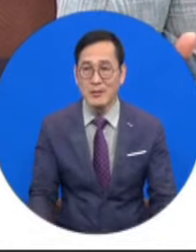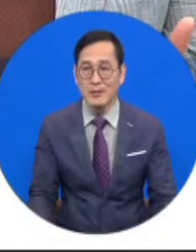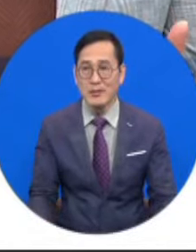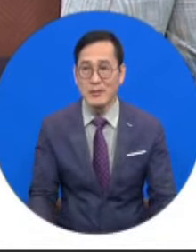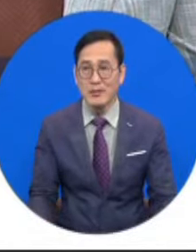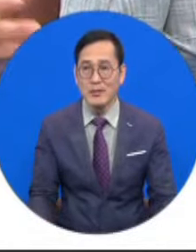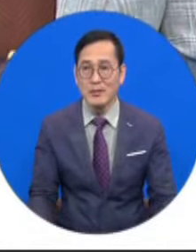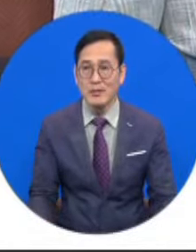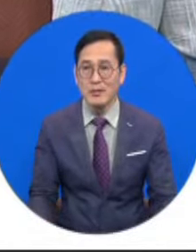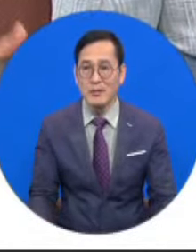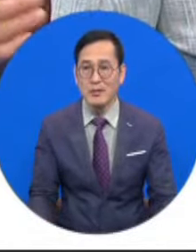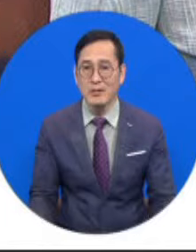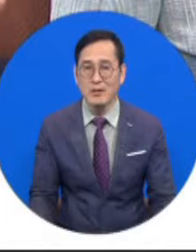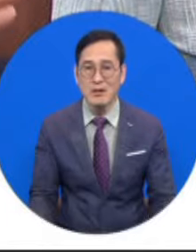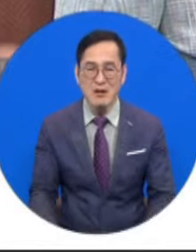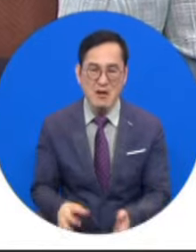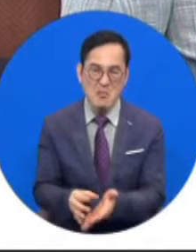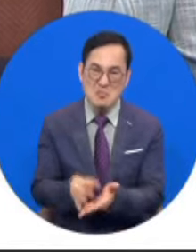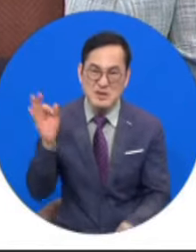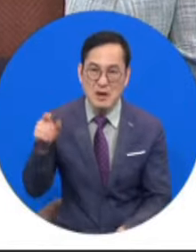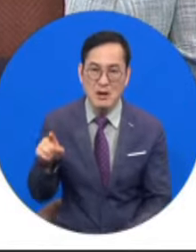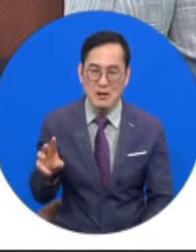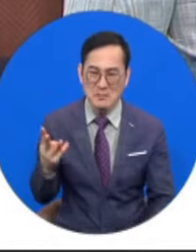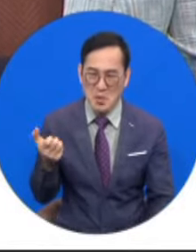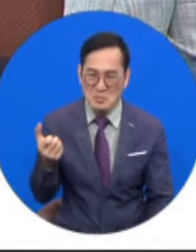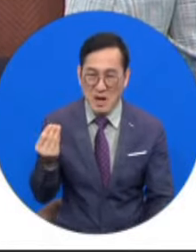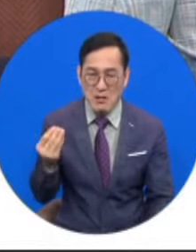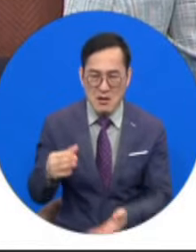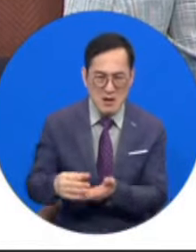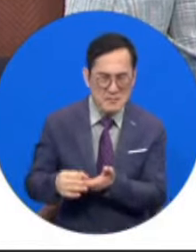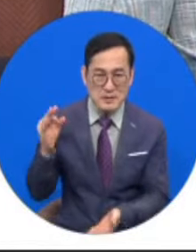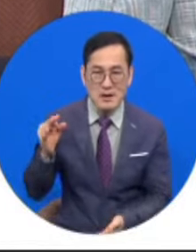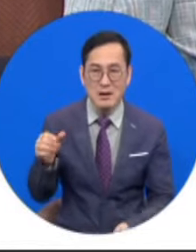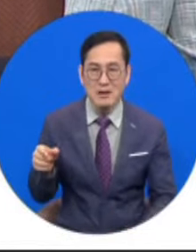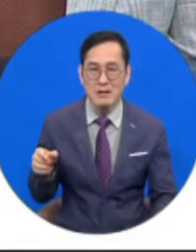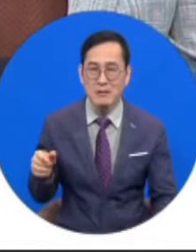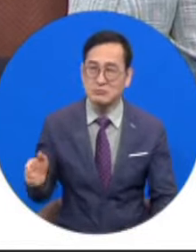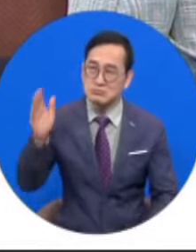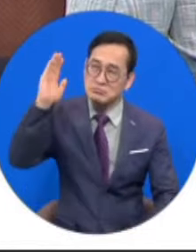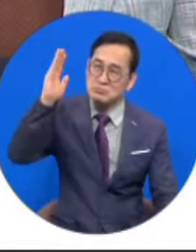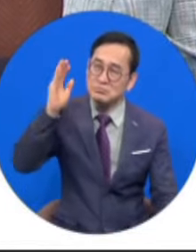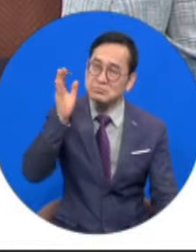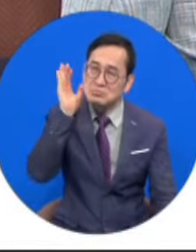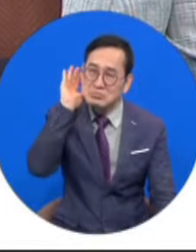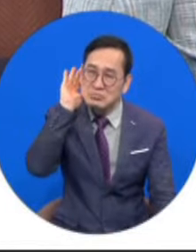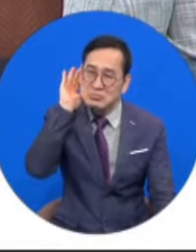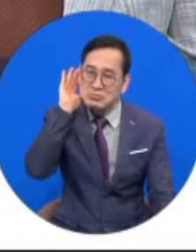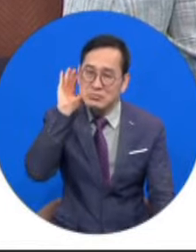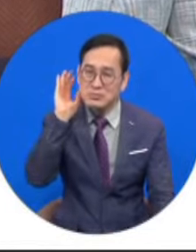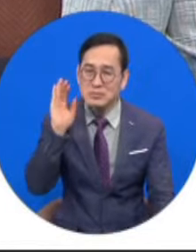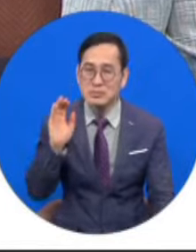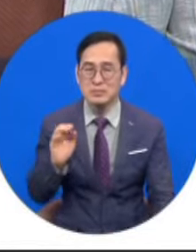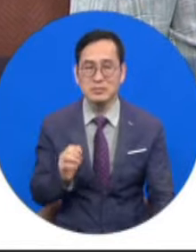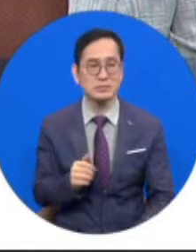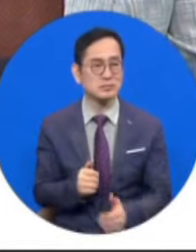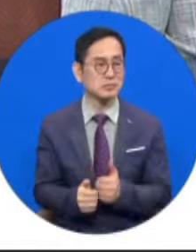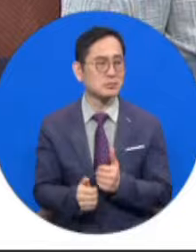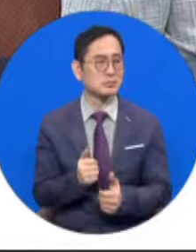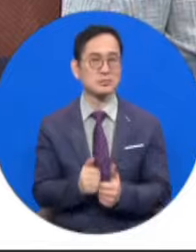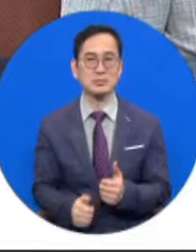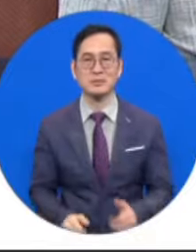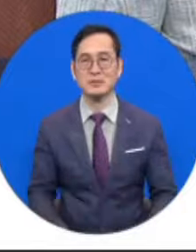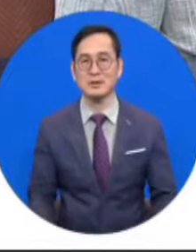내용이 좋다 하더라도 350은 굉장히 과하다고 생각이 되는데 더군다나 이런 내용을 가지고 이게 인문학